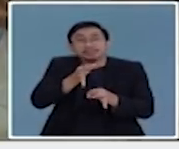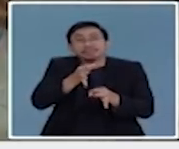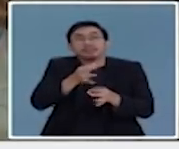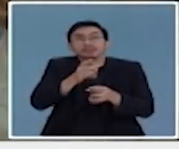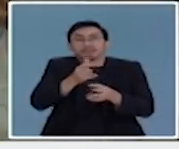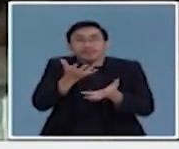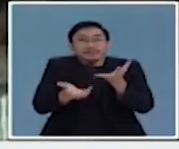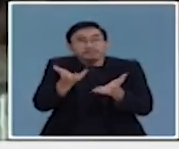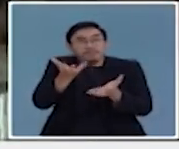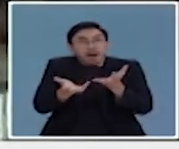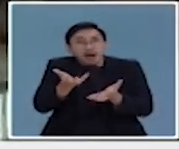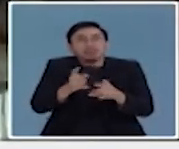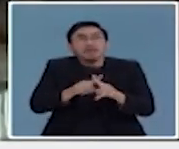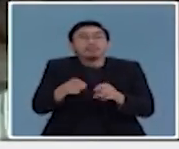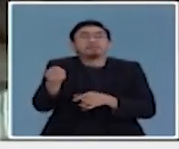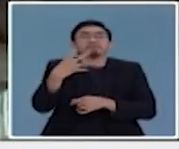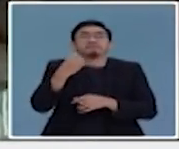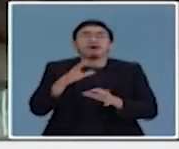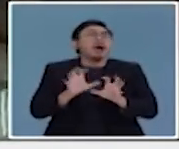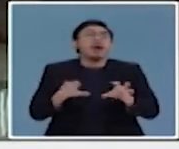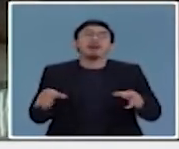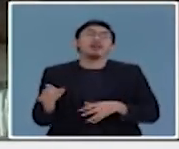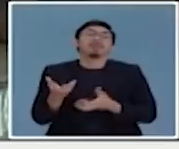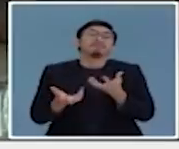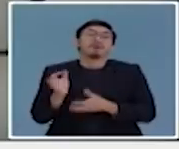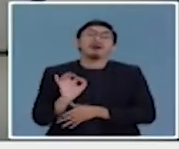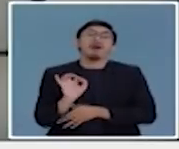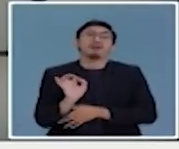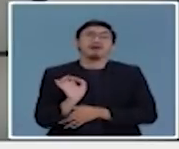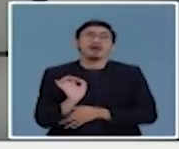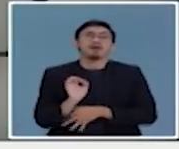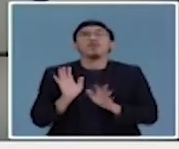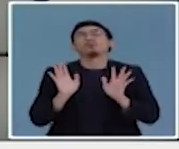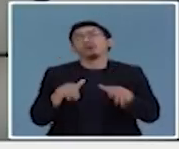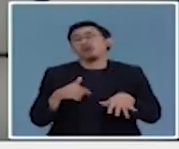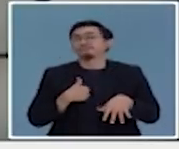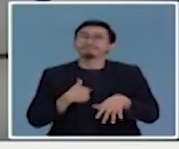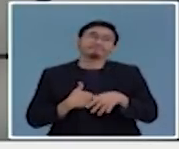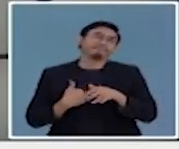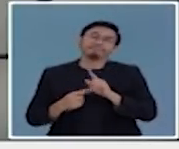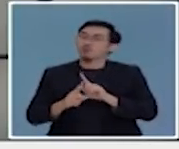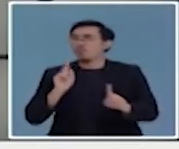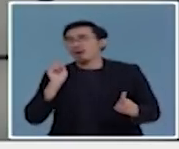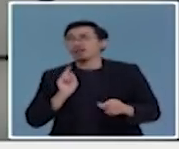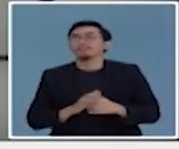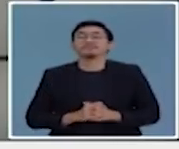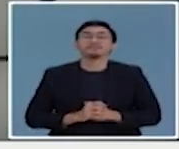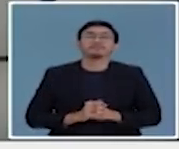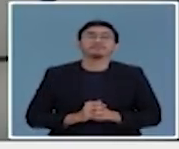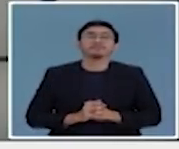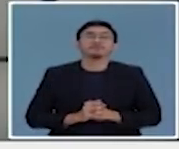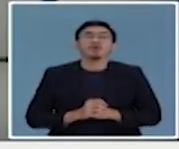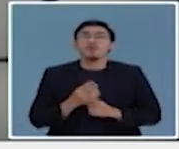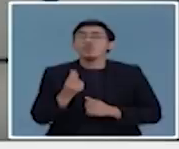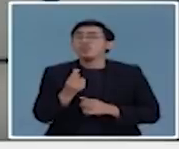ya nggak ada juga timbangannya, akhirnya ya udah keluar dari bank. Itu cukup memakan waktu menghitung uang koin